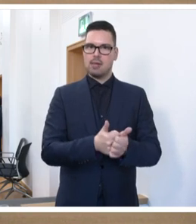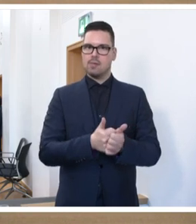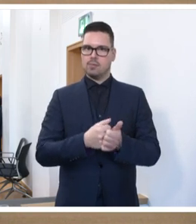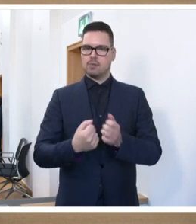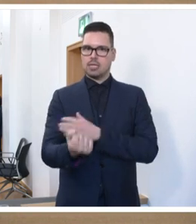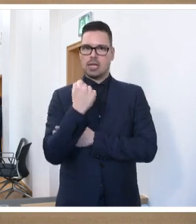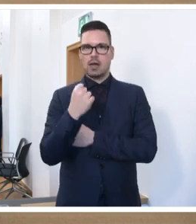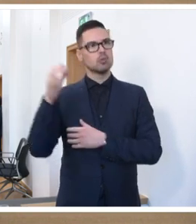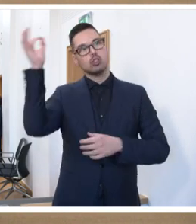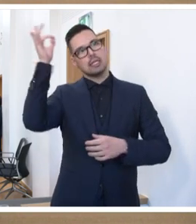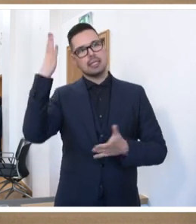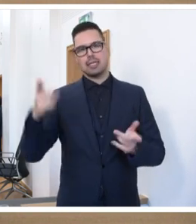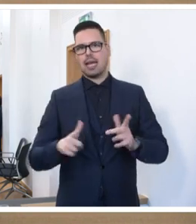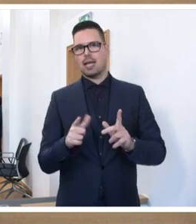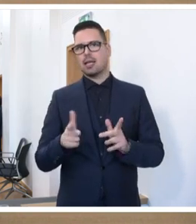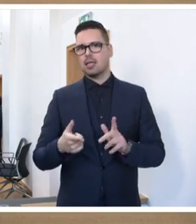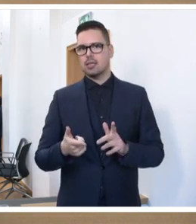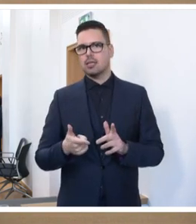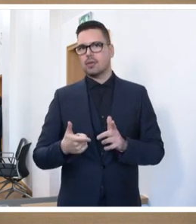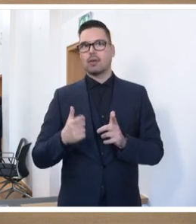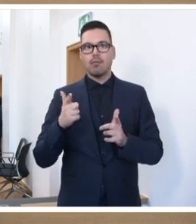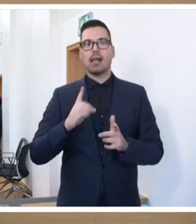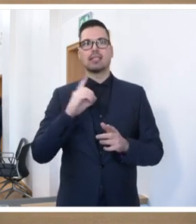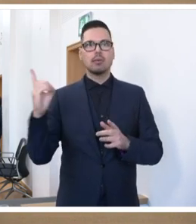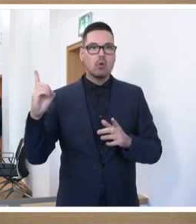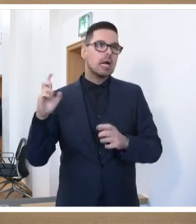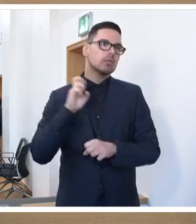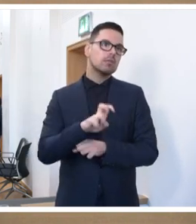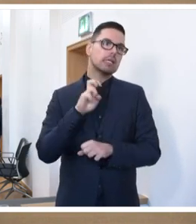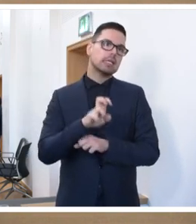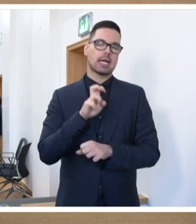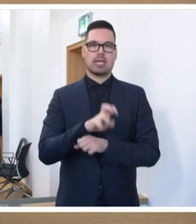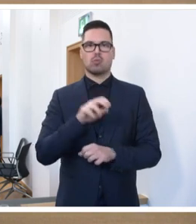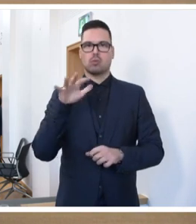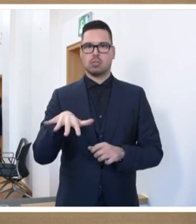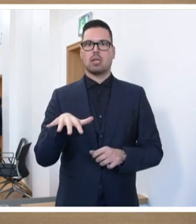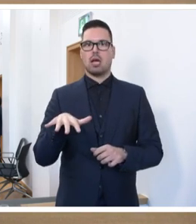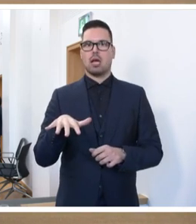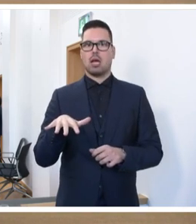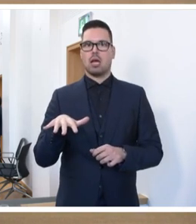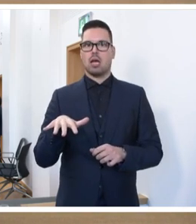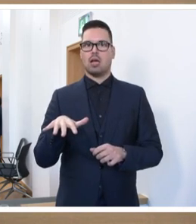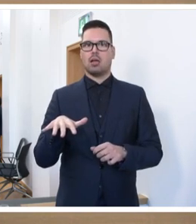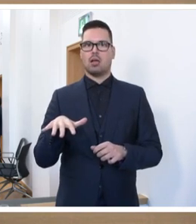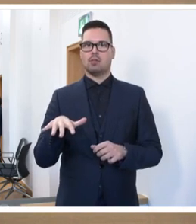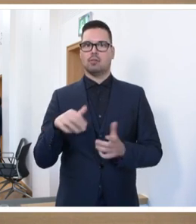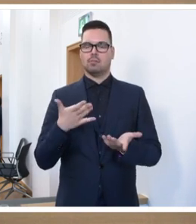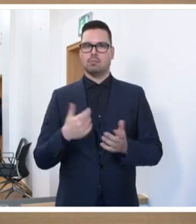es ihre Idee ist, sondern weil demokratische Vertretungsorgane sie genau da für uns hingestellt